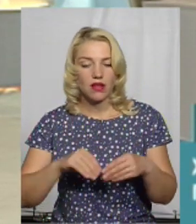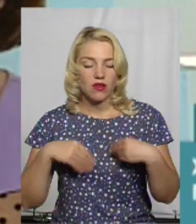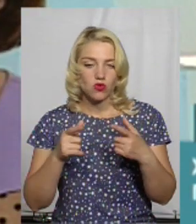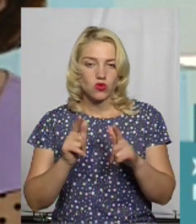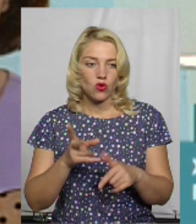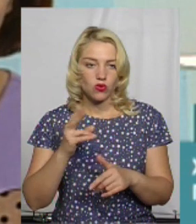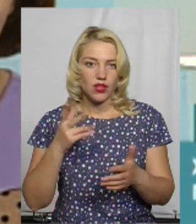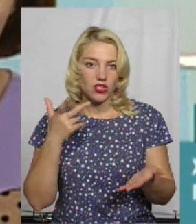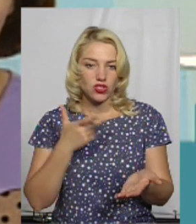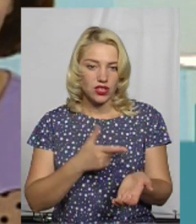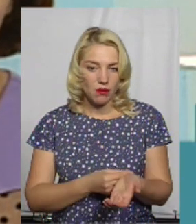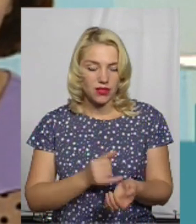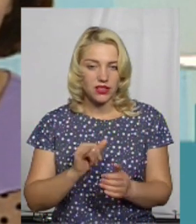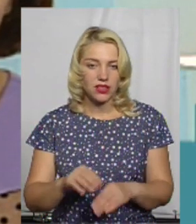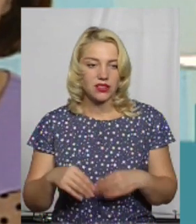на щеплення і